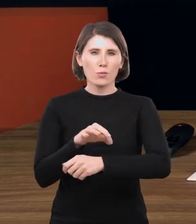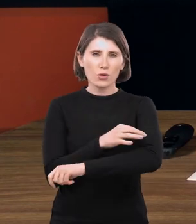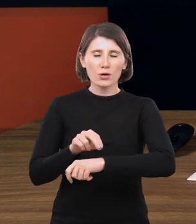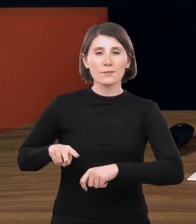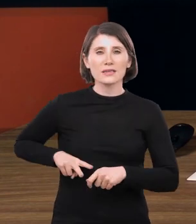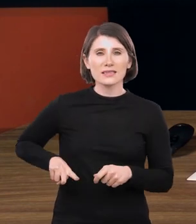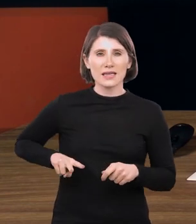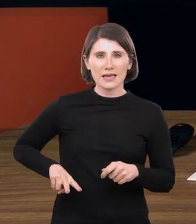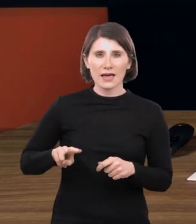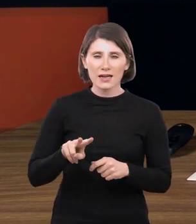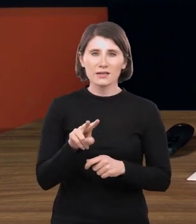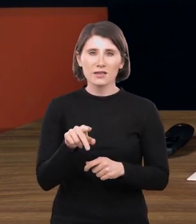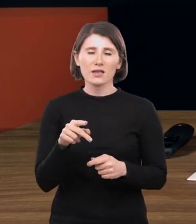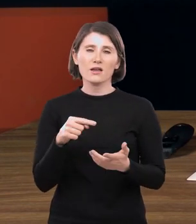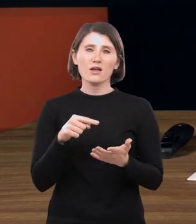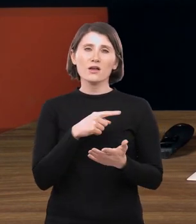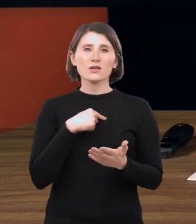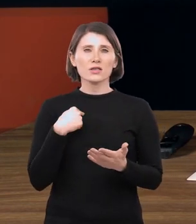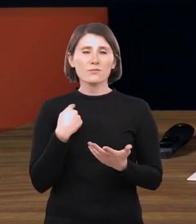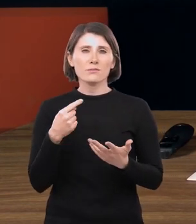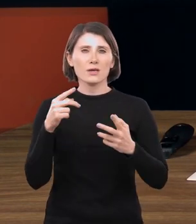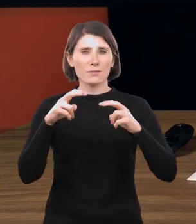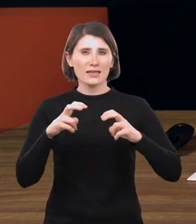ministerialnego, w ramach którego prowadziliśmy badania, zgłosiło się